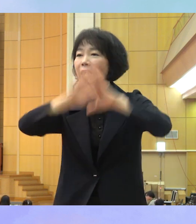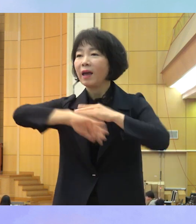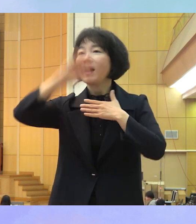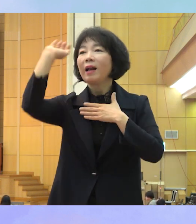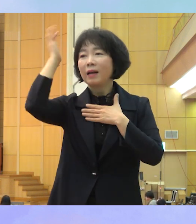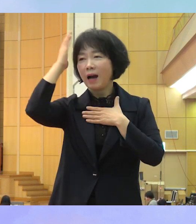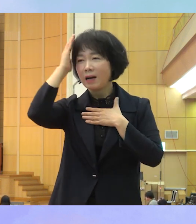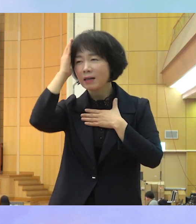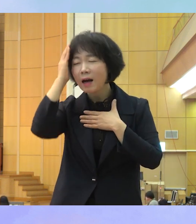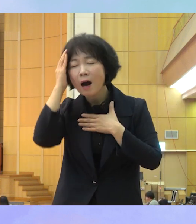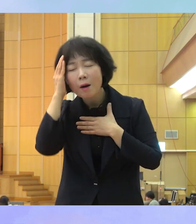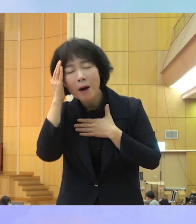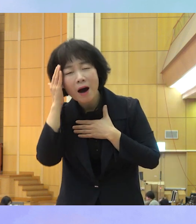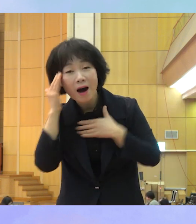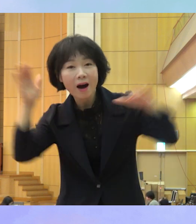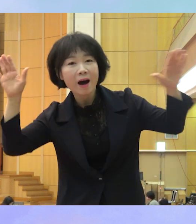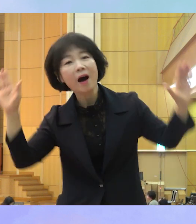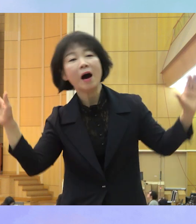밤에